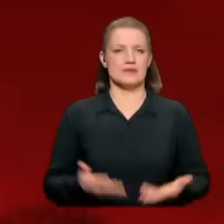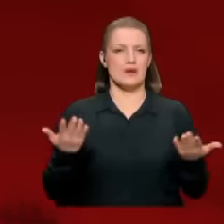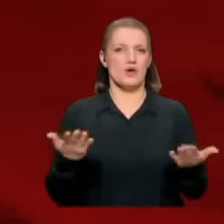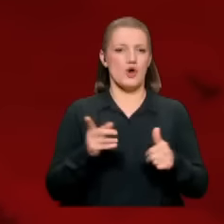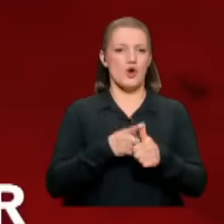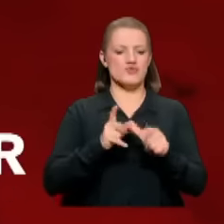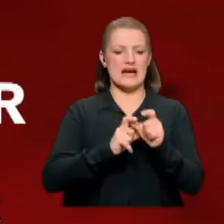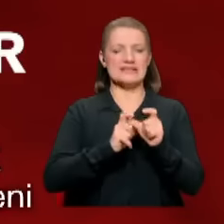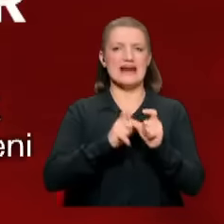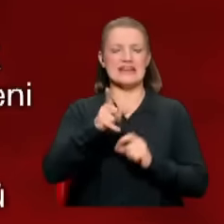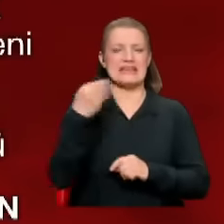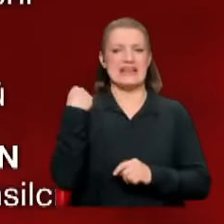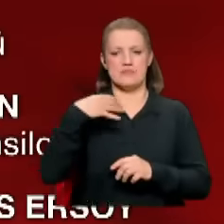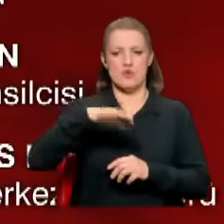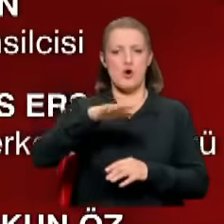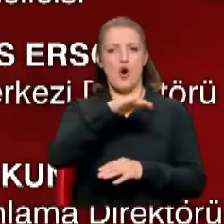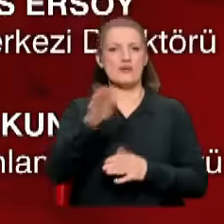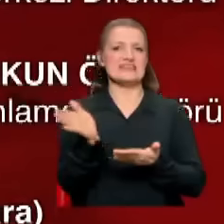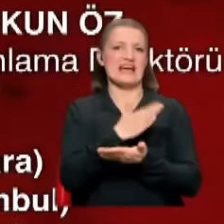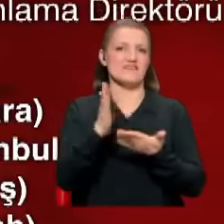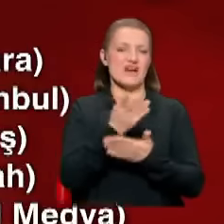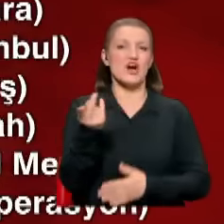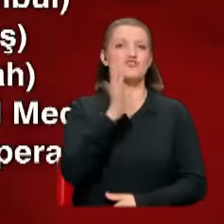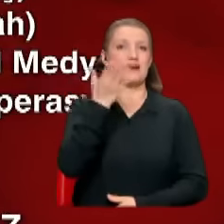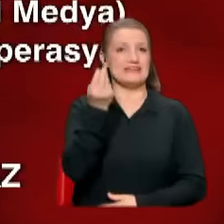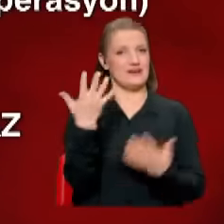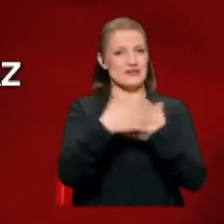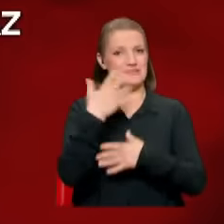Önce Gaddar yeni bölümüyle, sonra orta sayfa, kaçırmayın. İyi akşamlar.